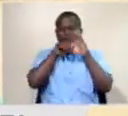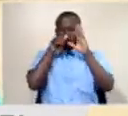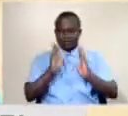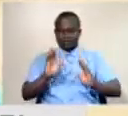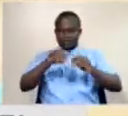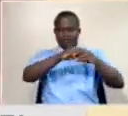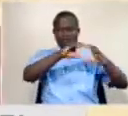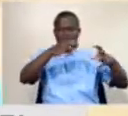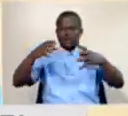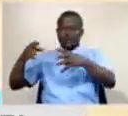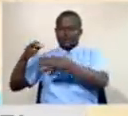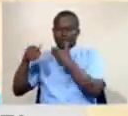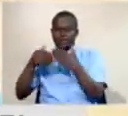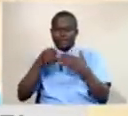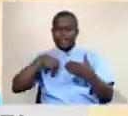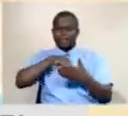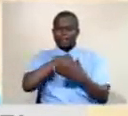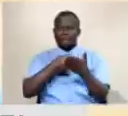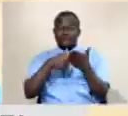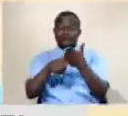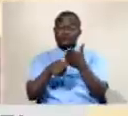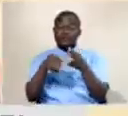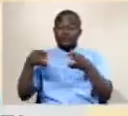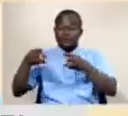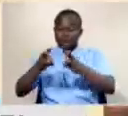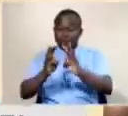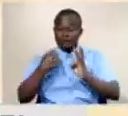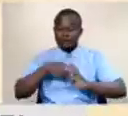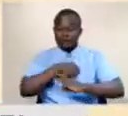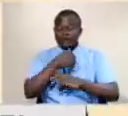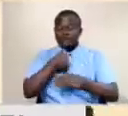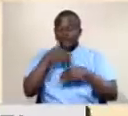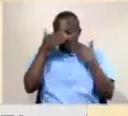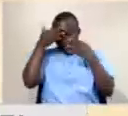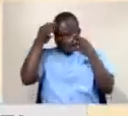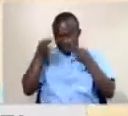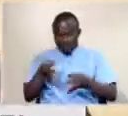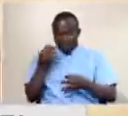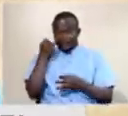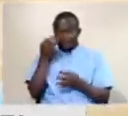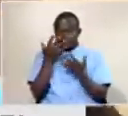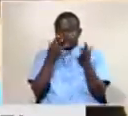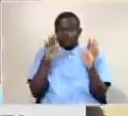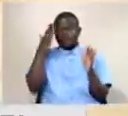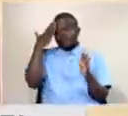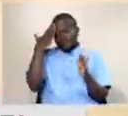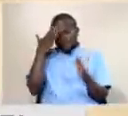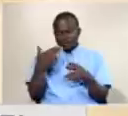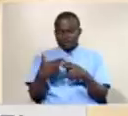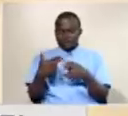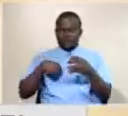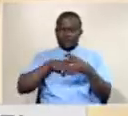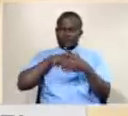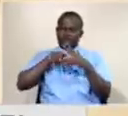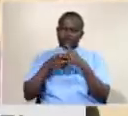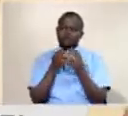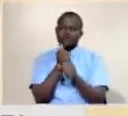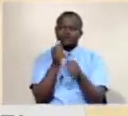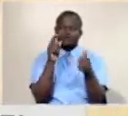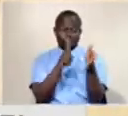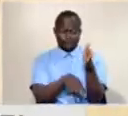byiciro byose bitandukanye bafite ibyo bibazo, ku buryo dufite ingamba z'uko ubwo twabamenye tugiye gutangira kureba ibyo twakora. Icya